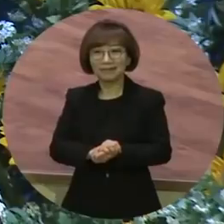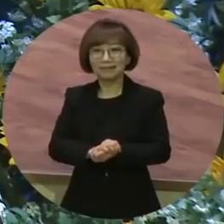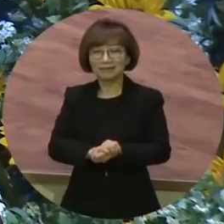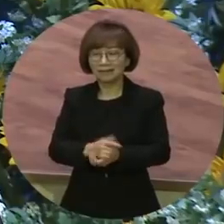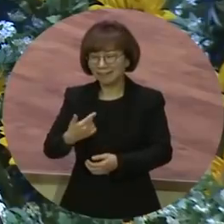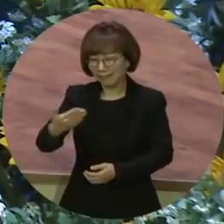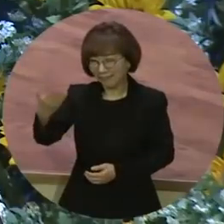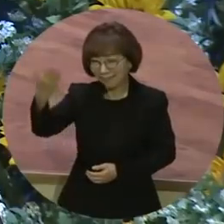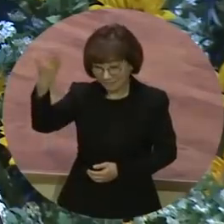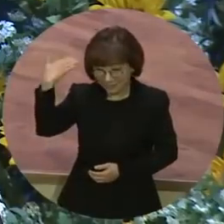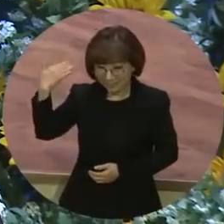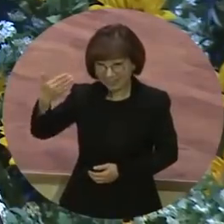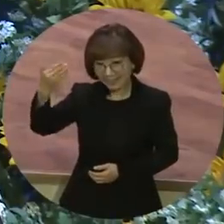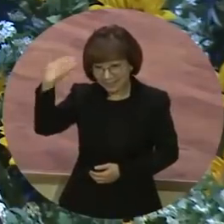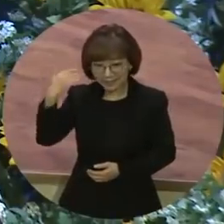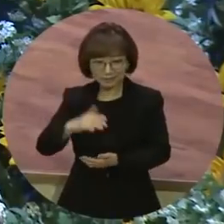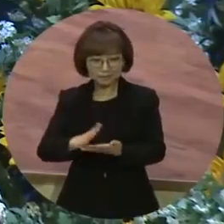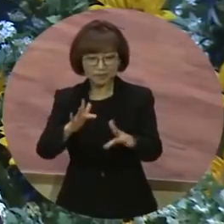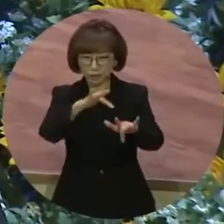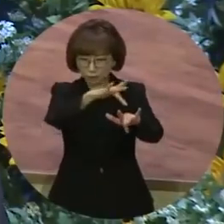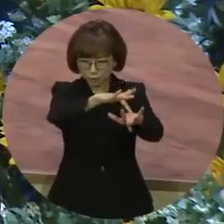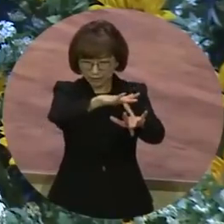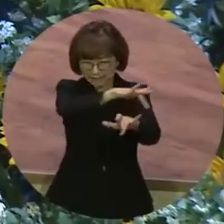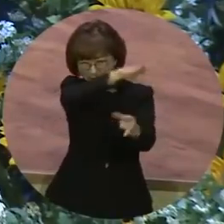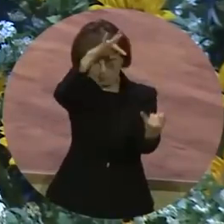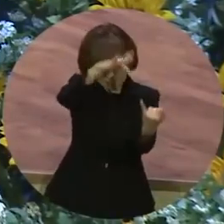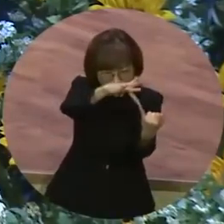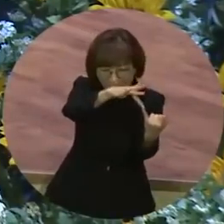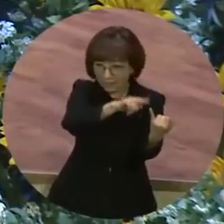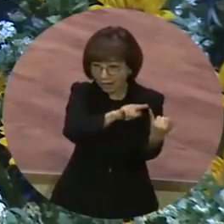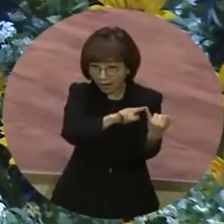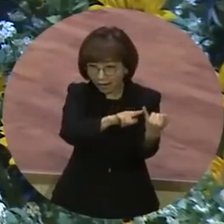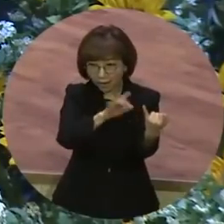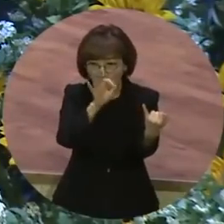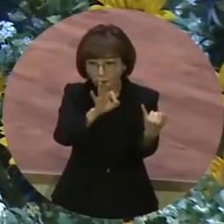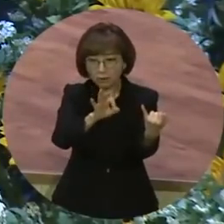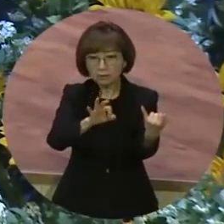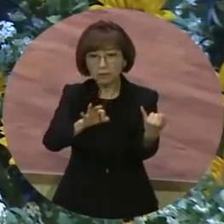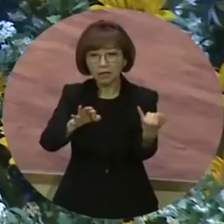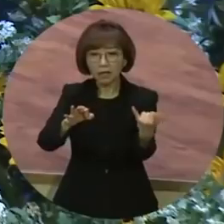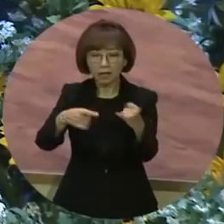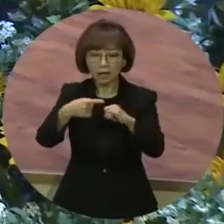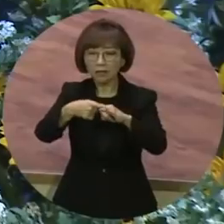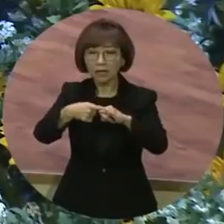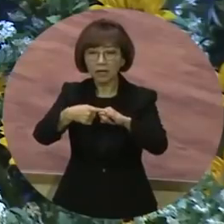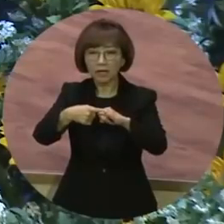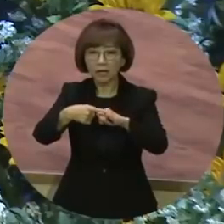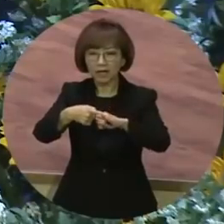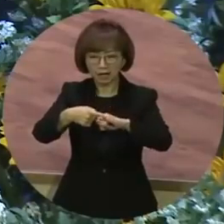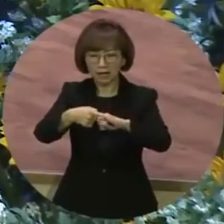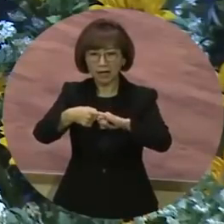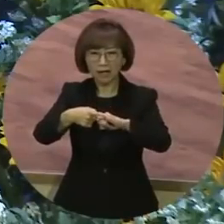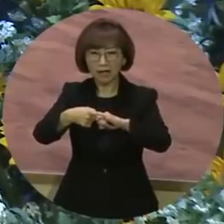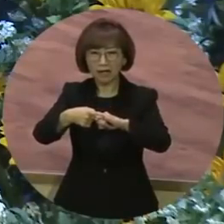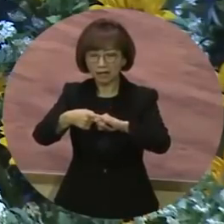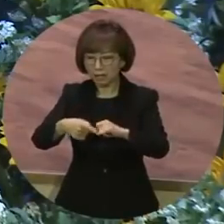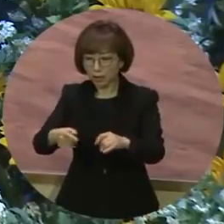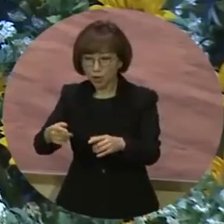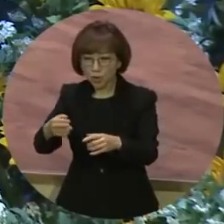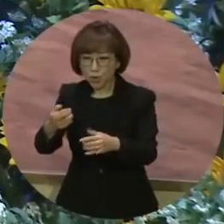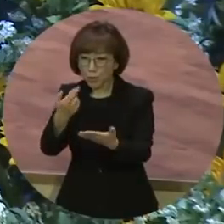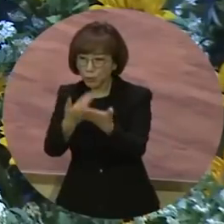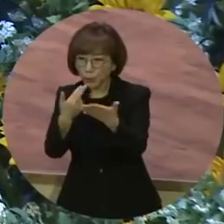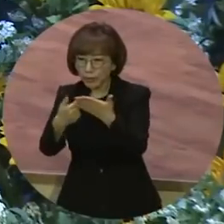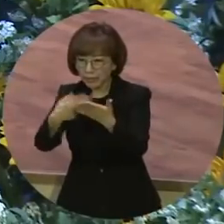찾아갔을 때요, 그때 갔을 때 보니까 손가락을 잘랐어. 새끼 손가락을 거울을 깨가 유리를